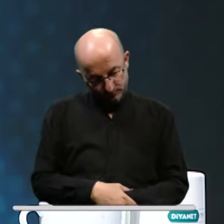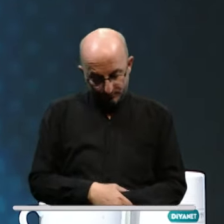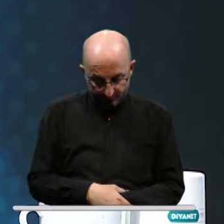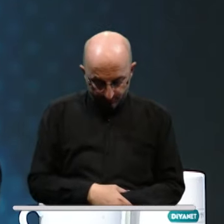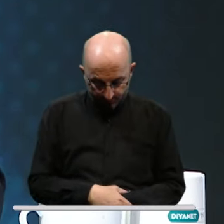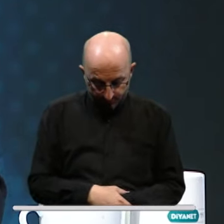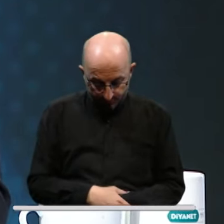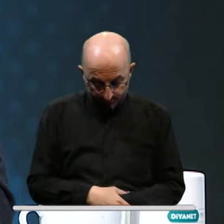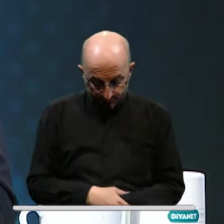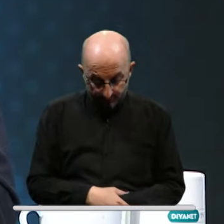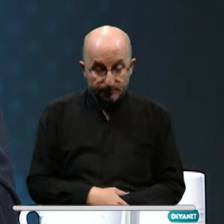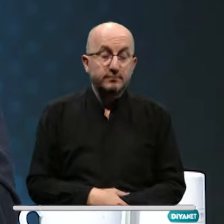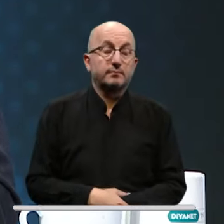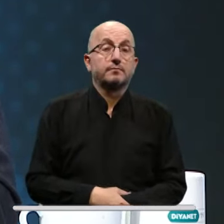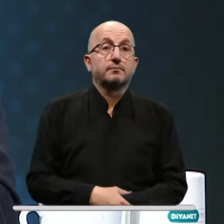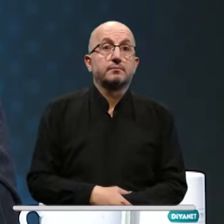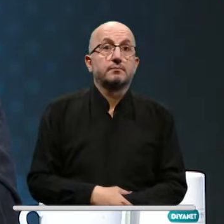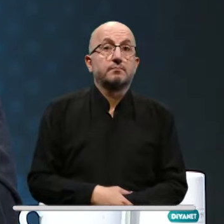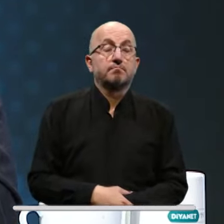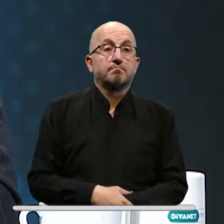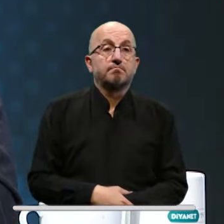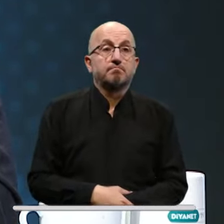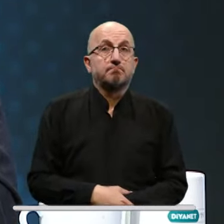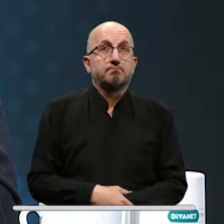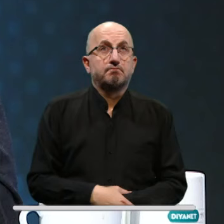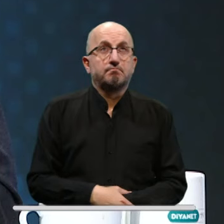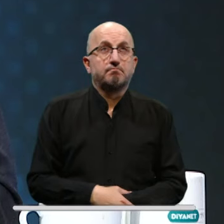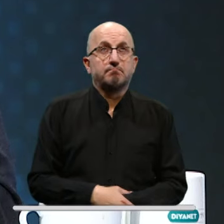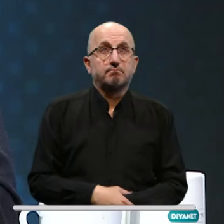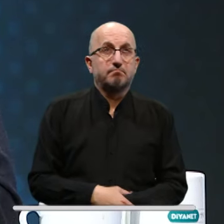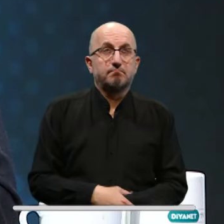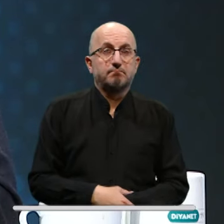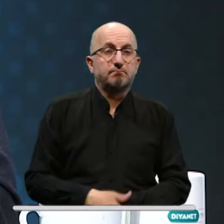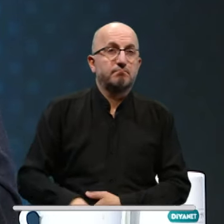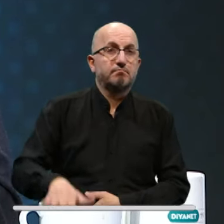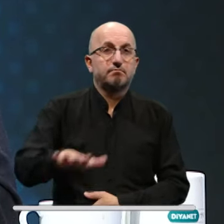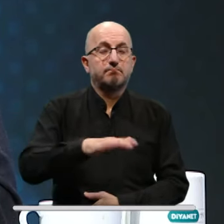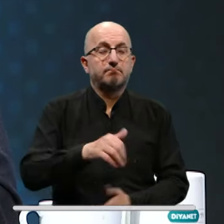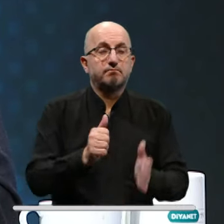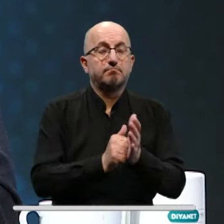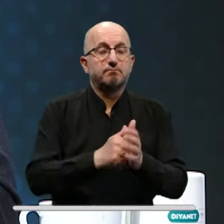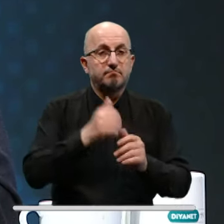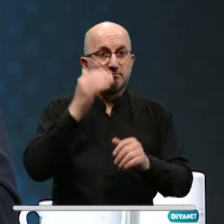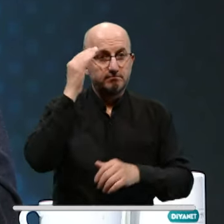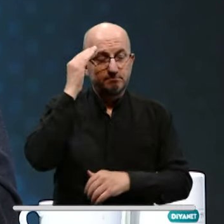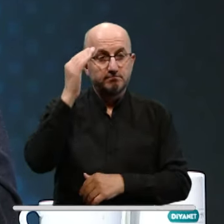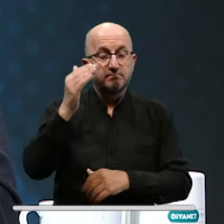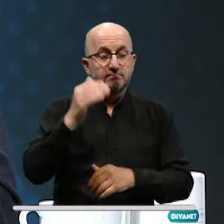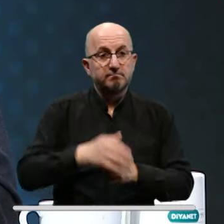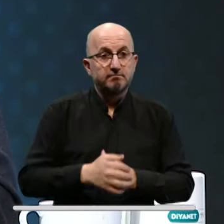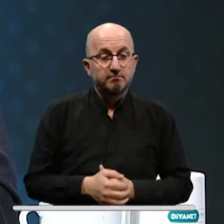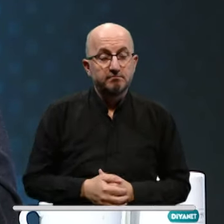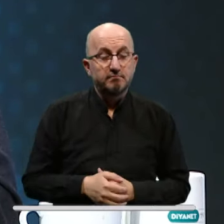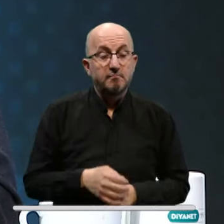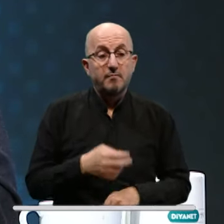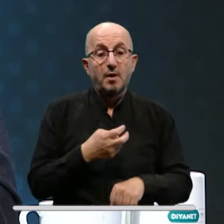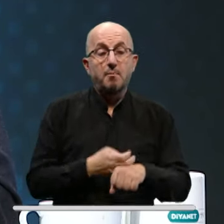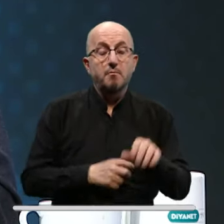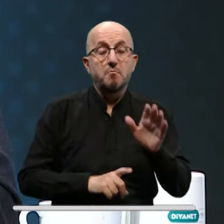sosyal medyadan. Tabii İbrahim Bey bizi belki bugün dün izlediği için yeni yayın dönemindeki